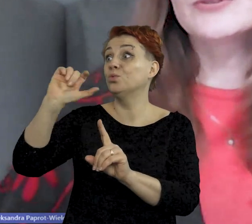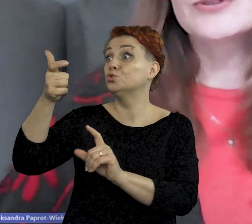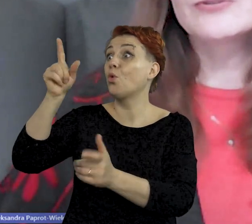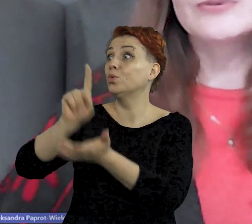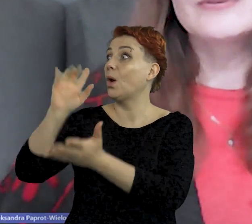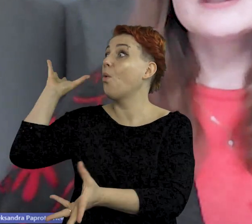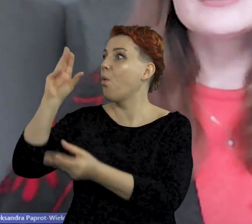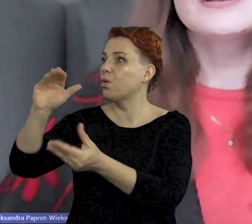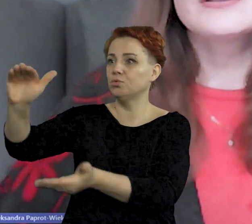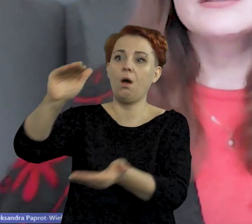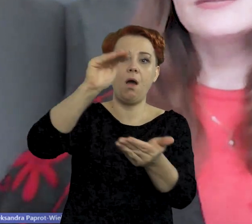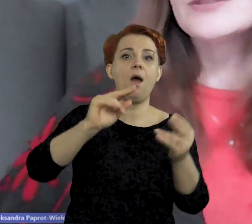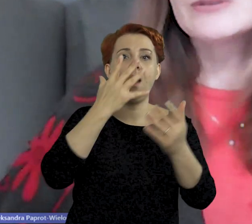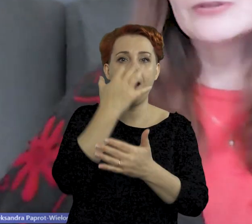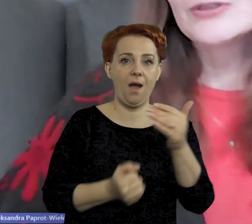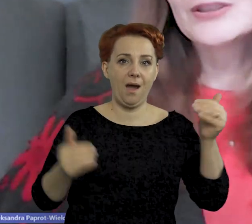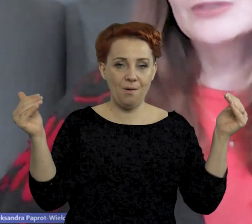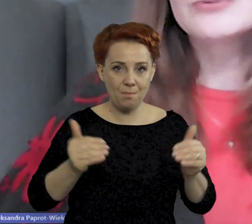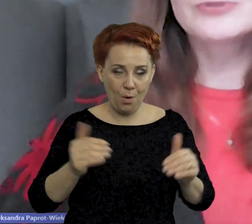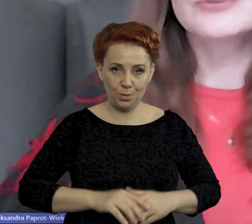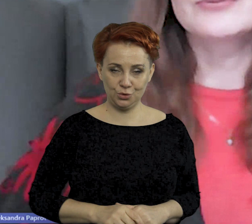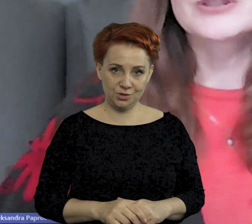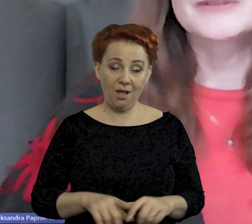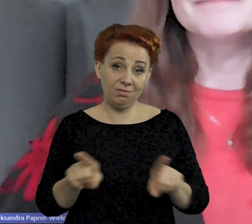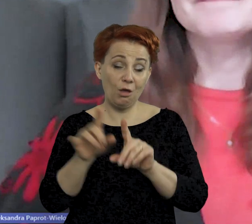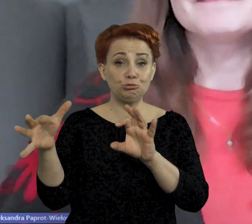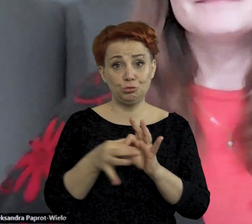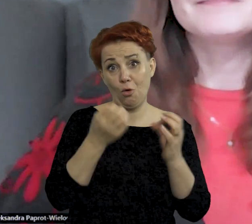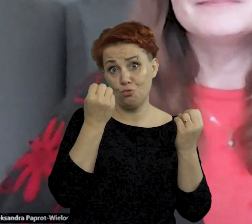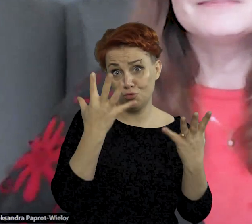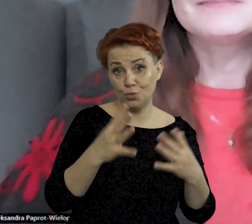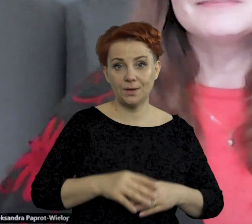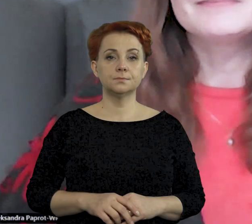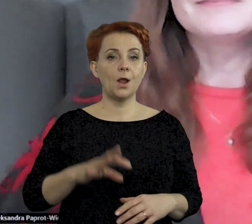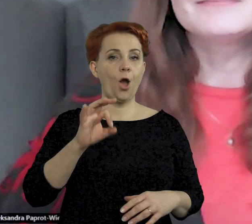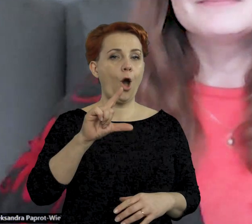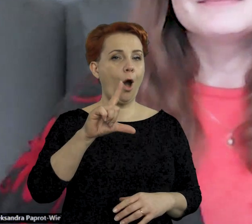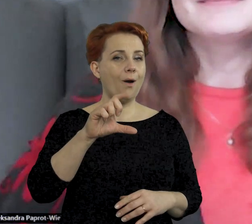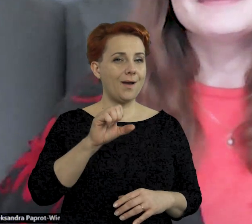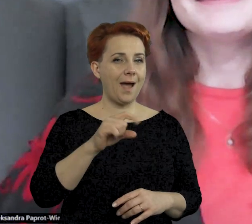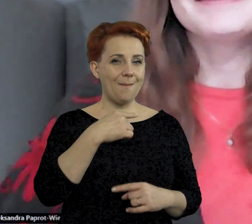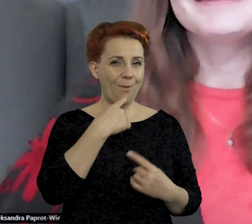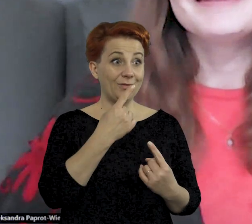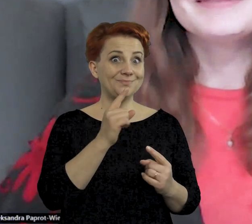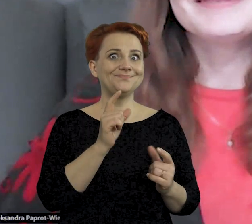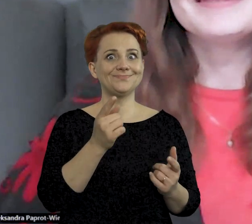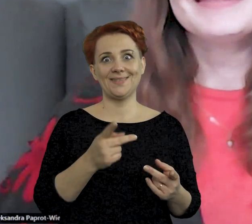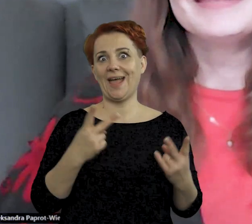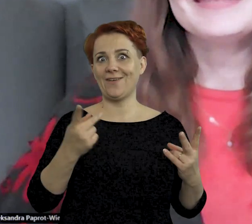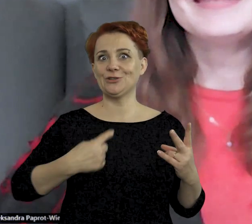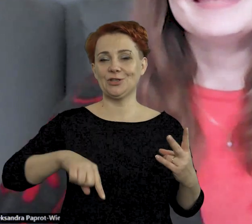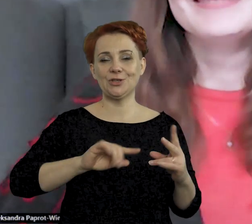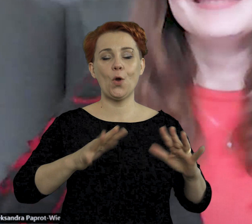do którego się odwoływać też w działalności takiej kulturotwórczej. Ola, wywołałaś to, co jest dla nas najważniejsze,